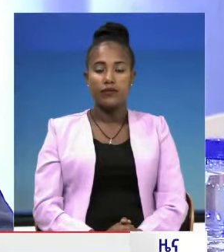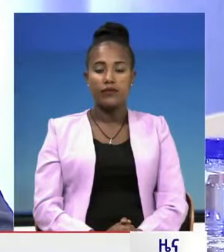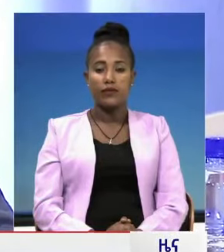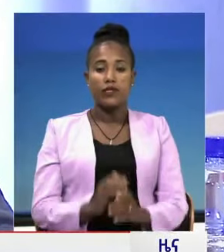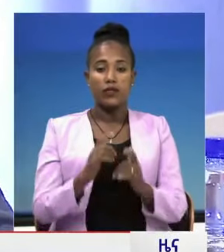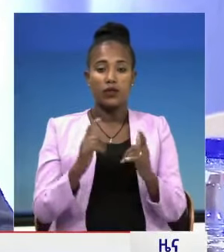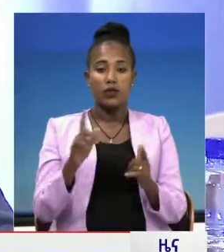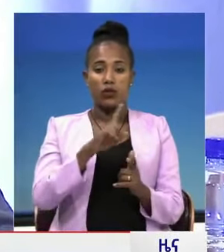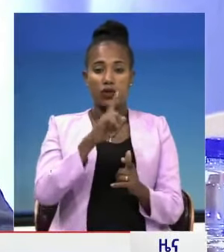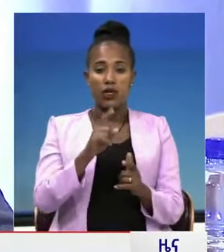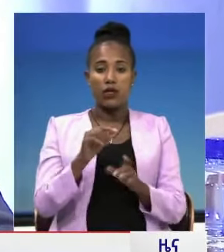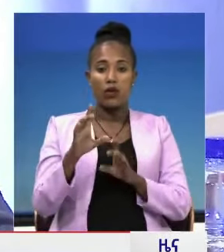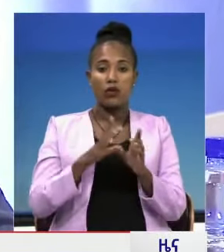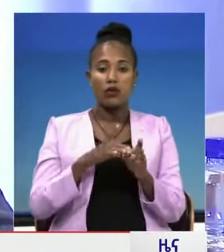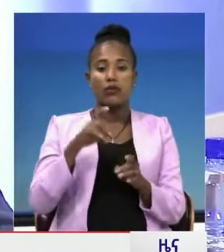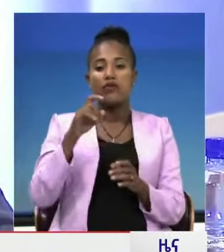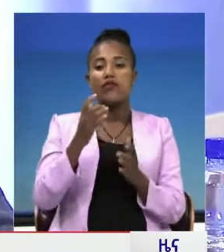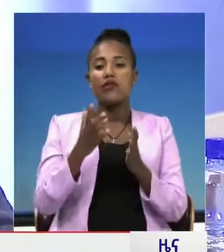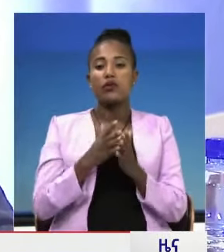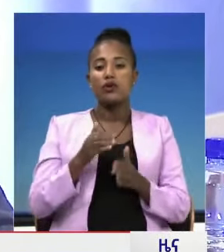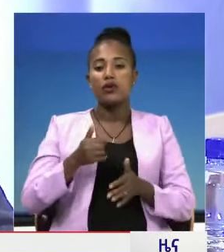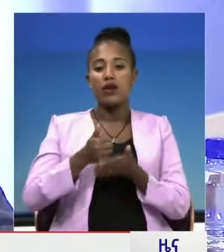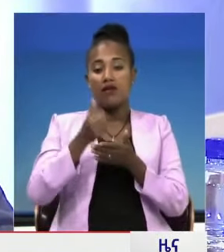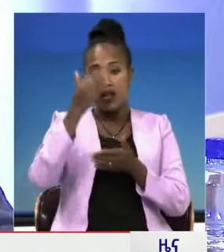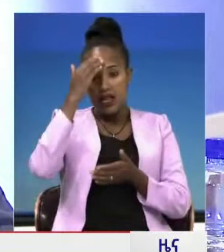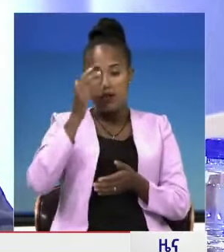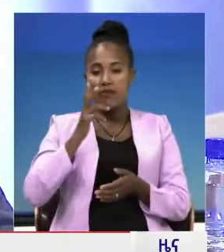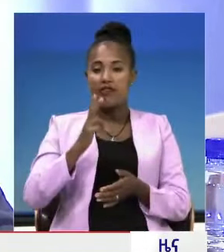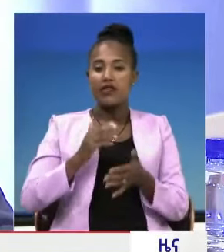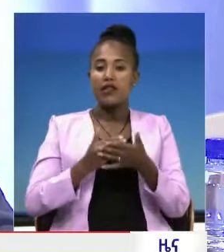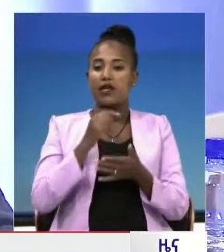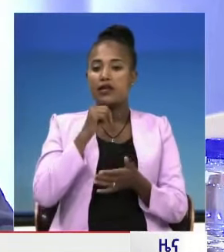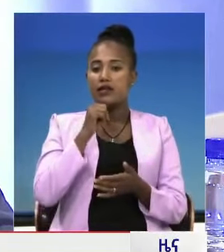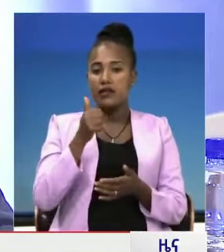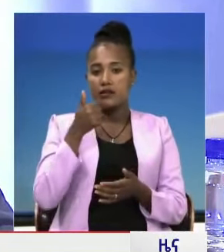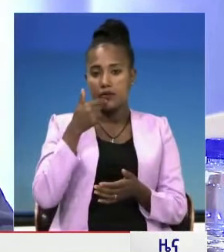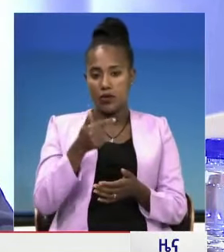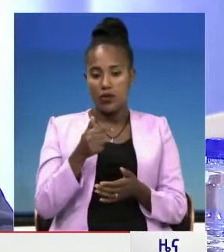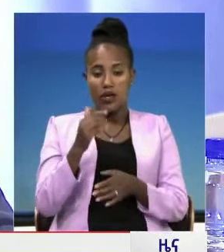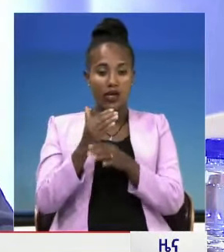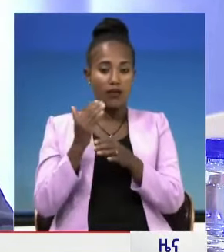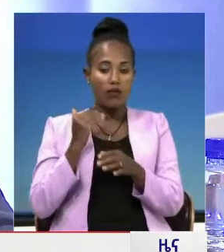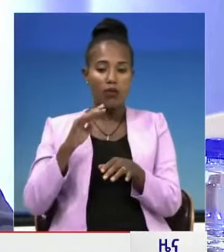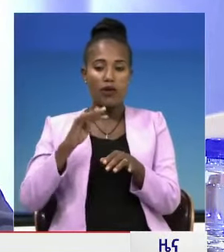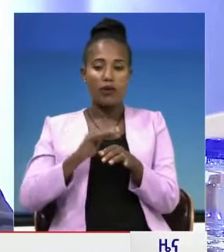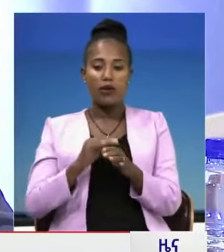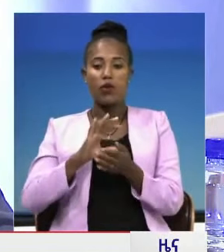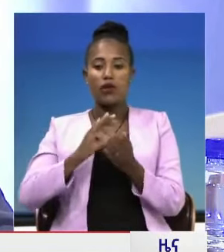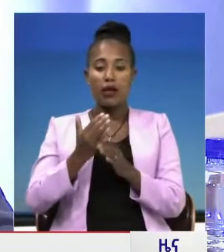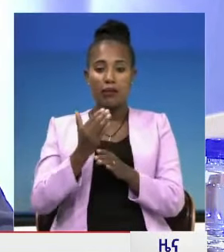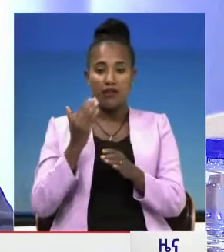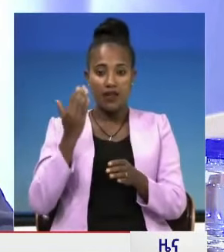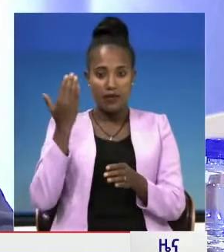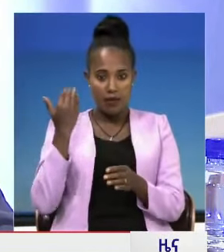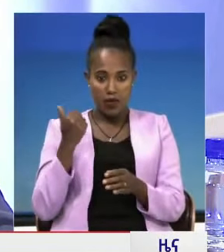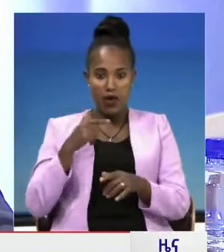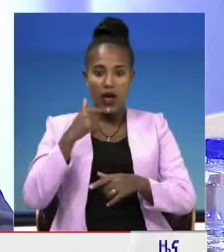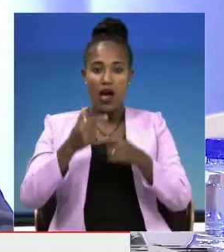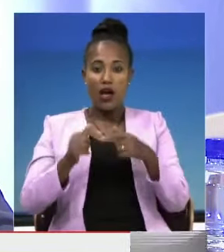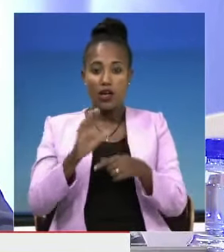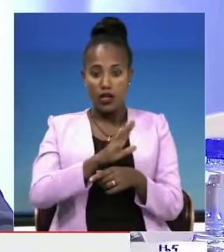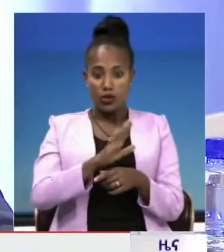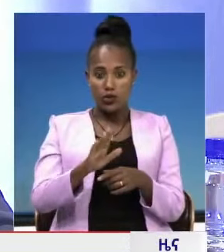ትልቁ ጥያቄ ለታደርጉት የምትፈልጉት ድጋፍ ለምን በፍጥነት አይደርስም የሚለው ነው። ከቀድሞው መደበኛ ሁኔታ በፊት የነበረውን